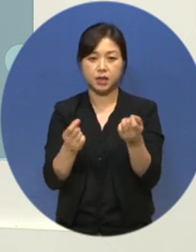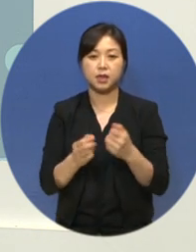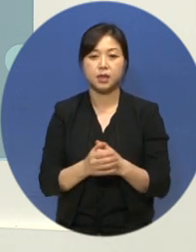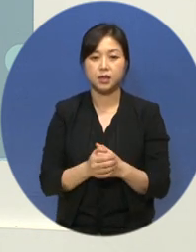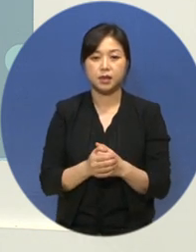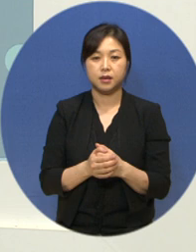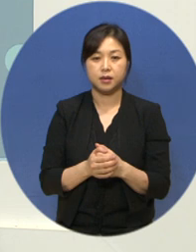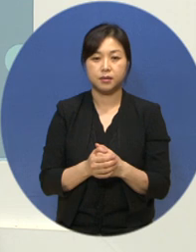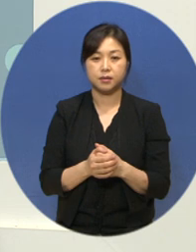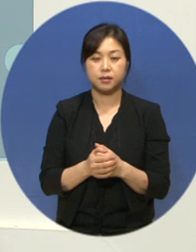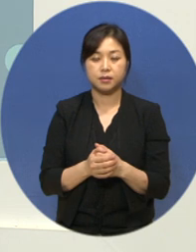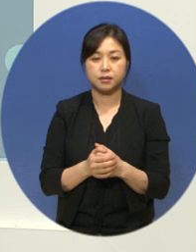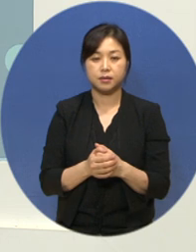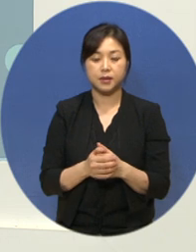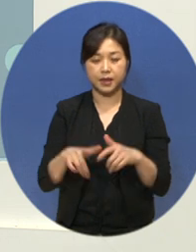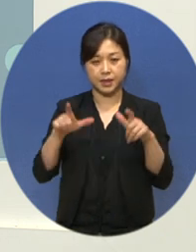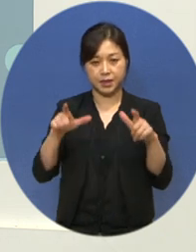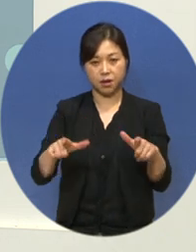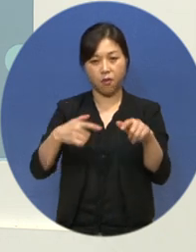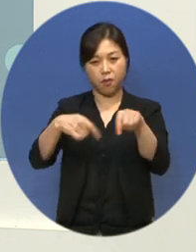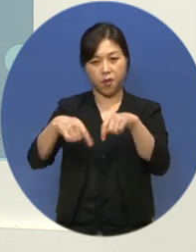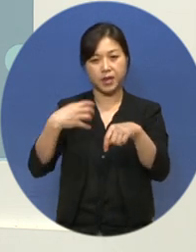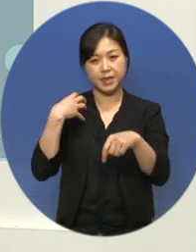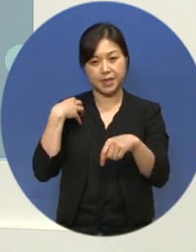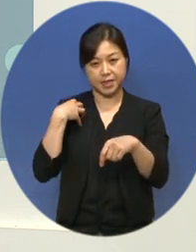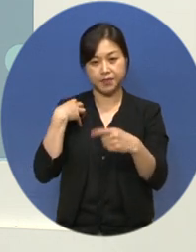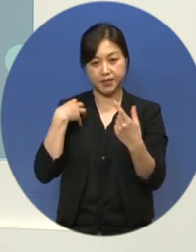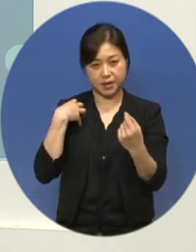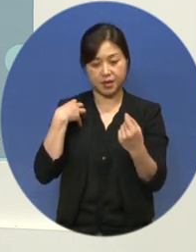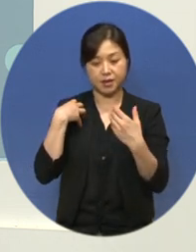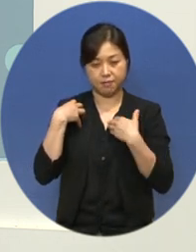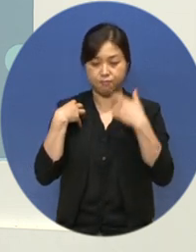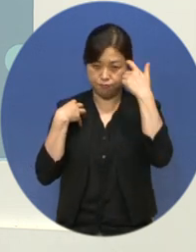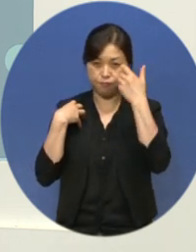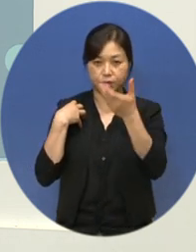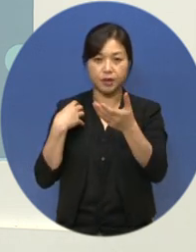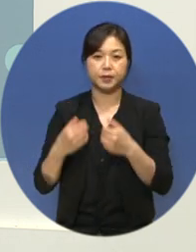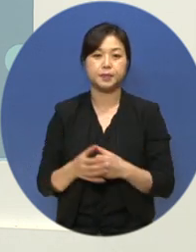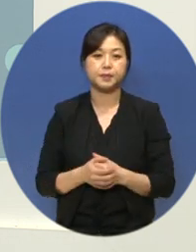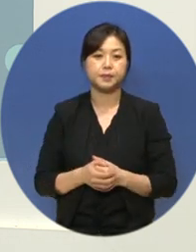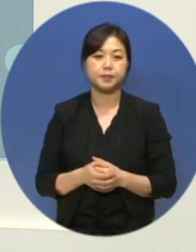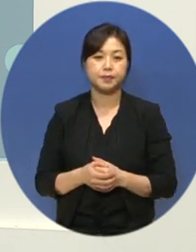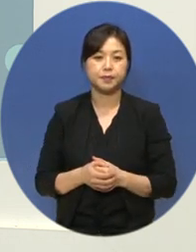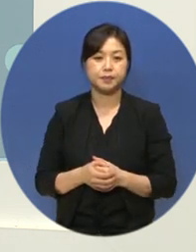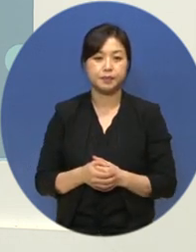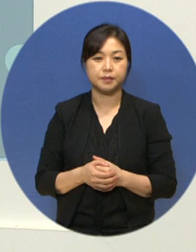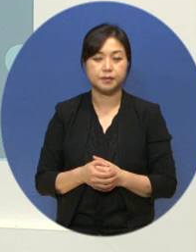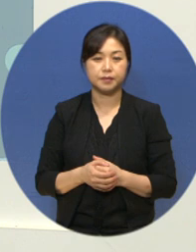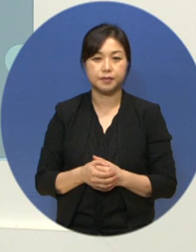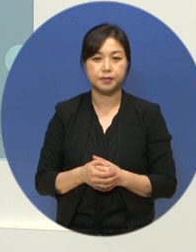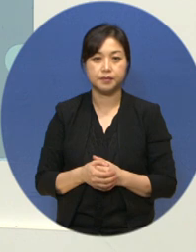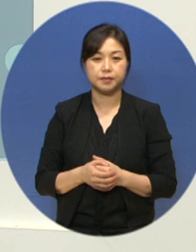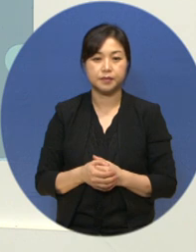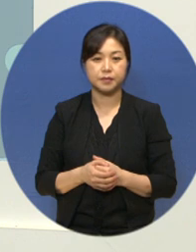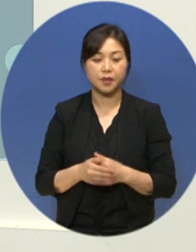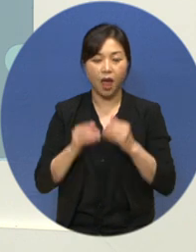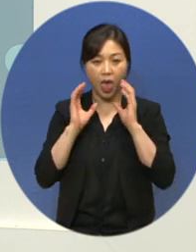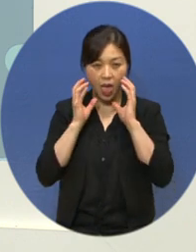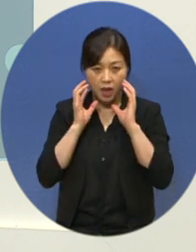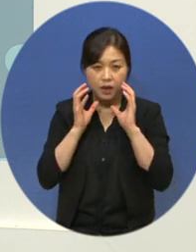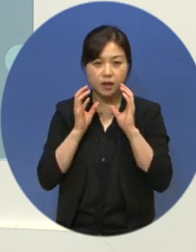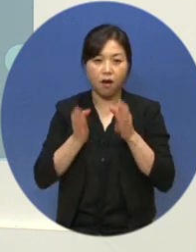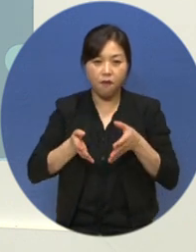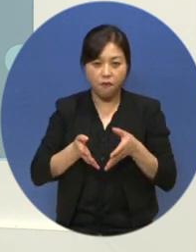지역적인 에 책임을 맡고 계시니까 여쭤봤는데 4 에 지금 저출산 문제와 고령화